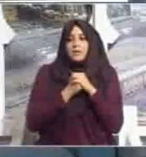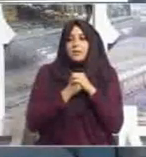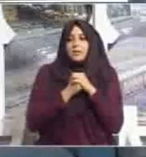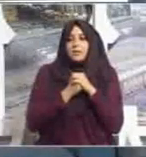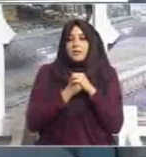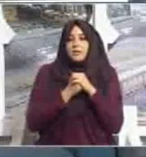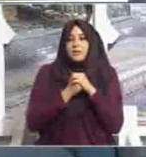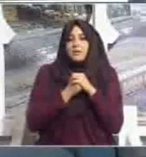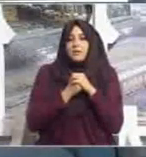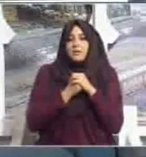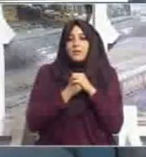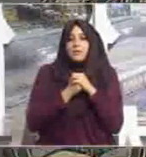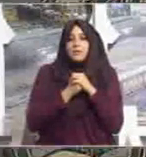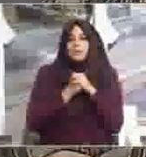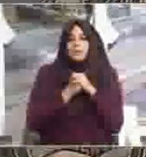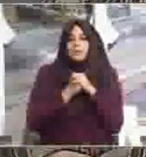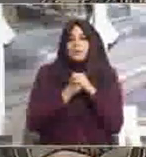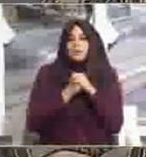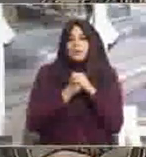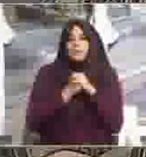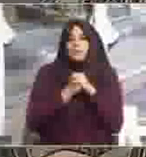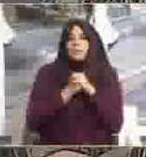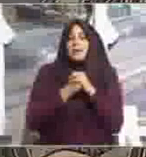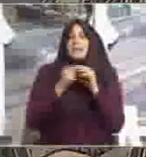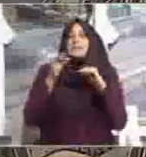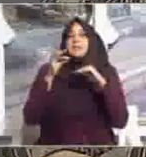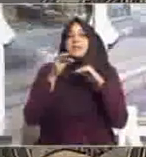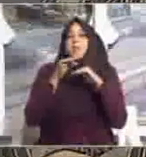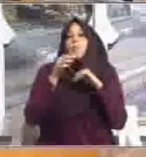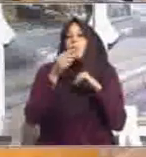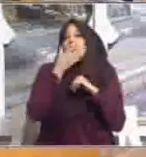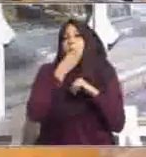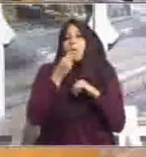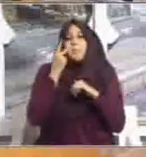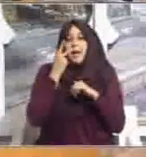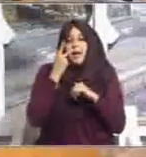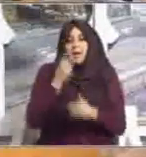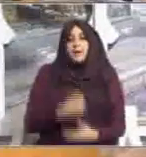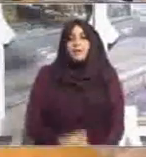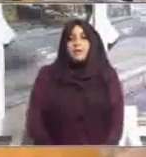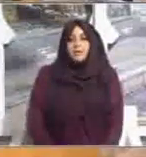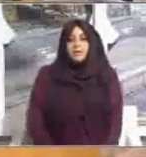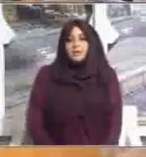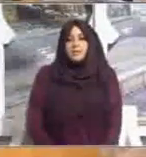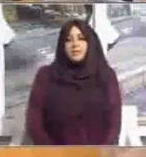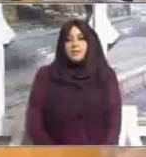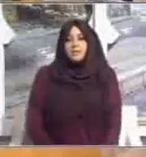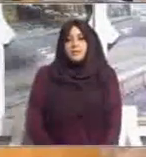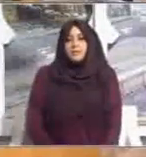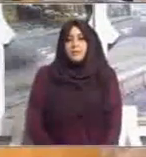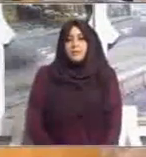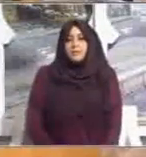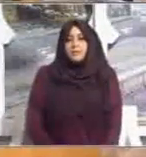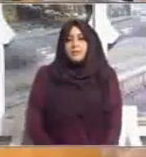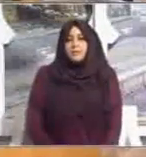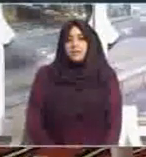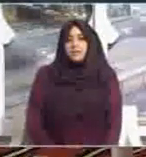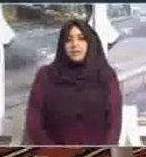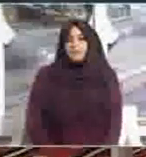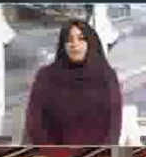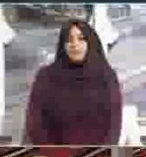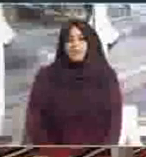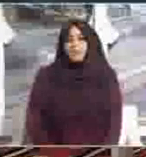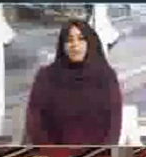تاع زوج امي خلات طفل واحد انت زوج امك ها امي خلات طفل واحد